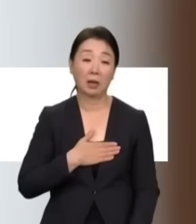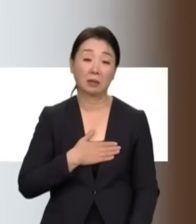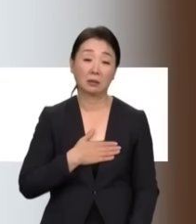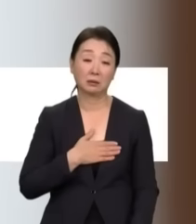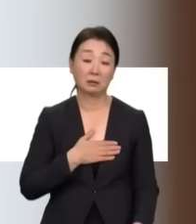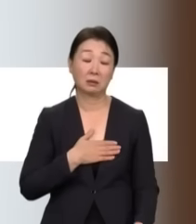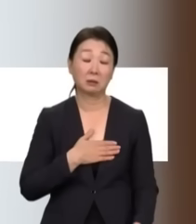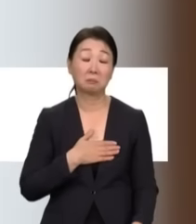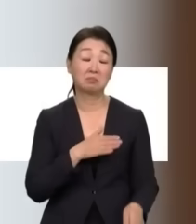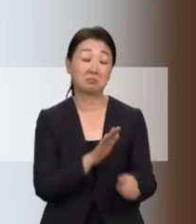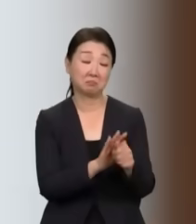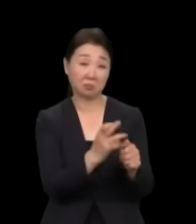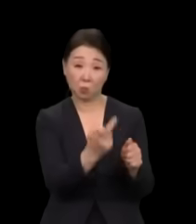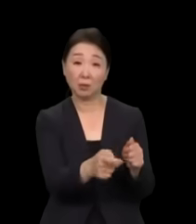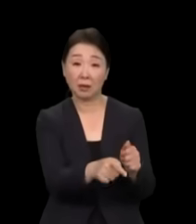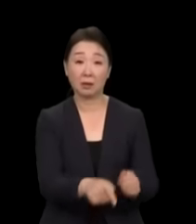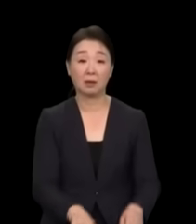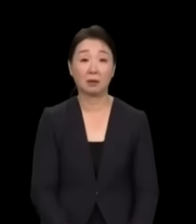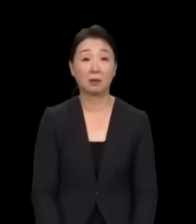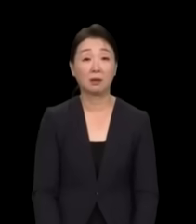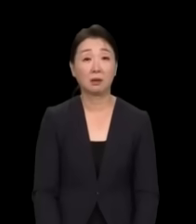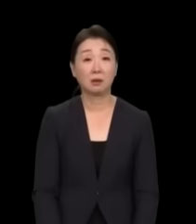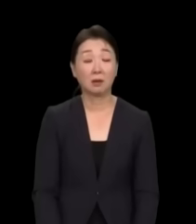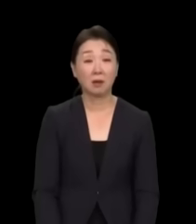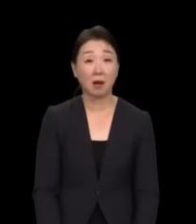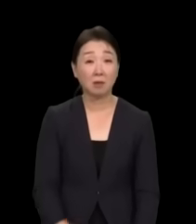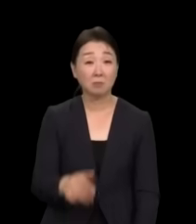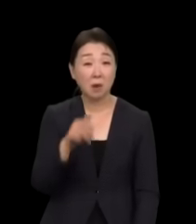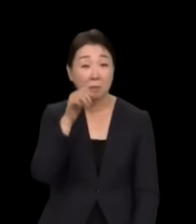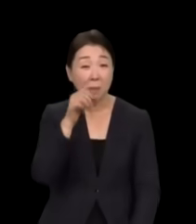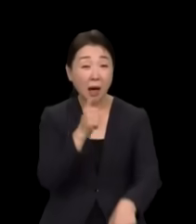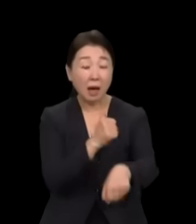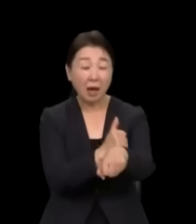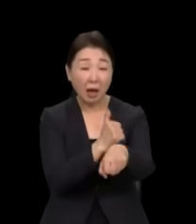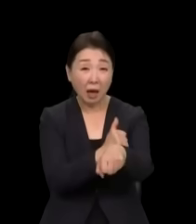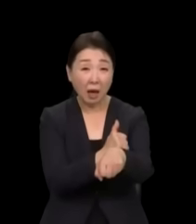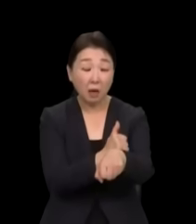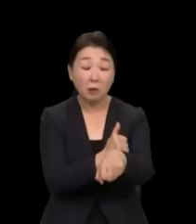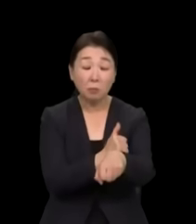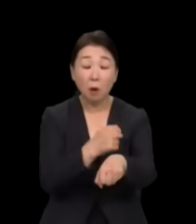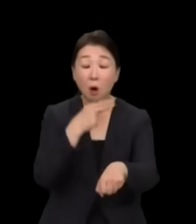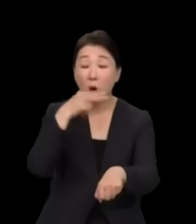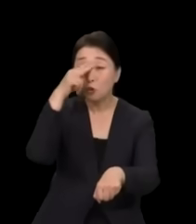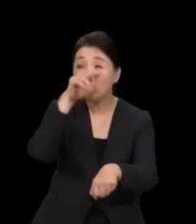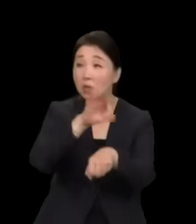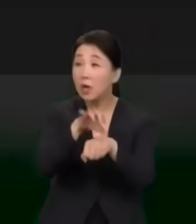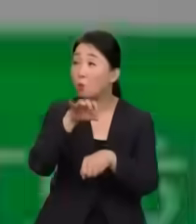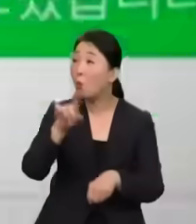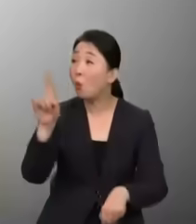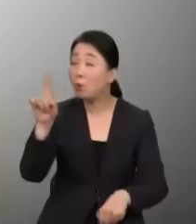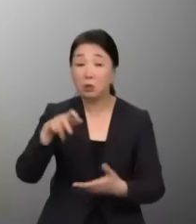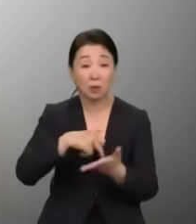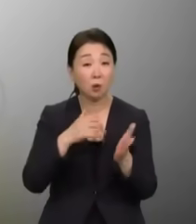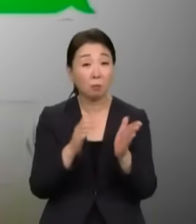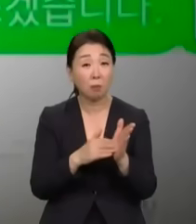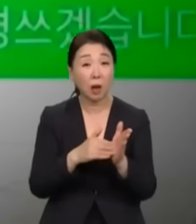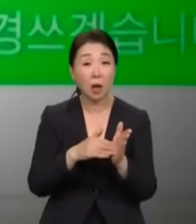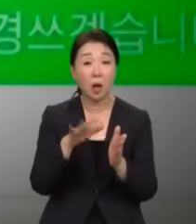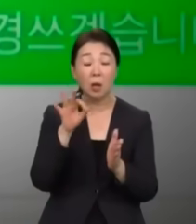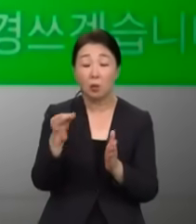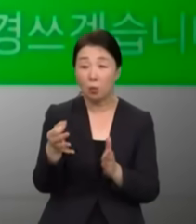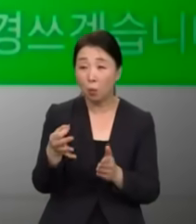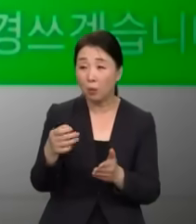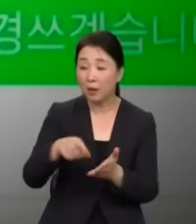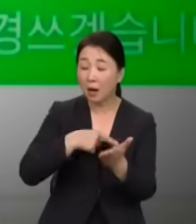챙겨주던 동생이었습니다. 그런데 곧 마약을 뜻하는 은인 술을 어디서 구할 수 있냐는 메시지와 돈을 갚으라는